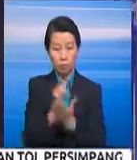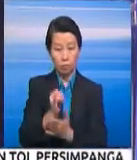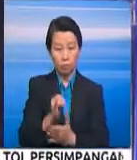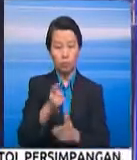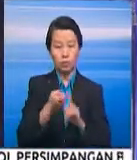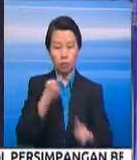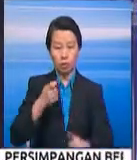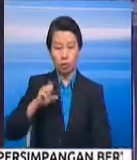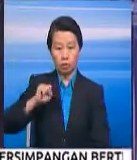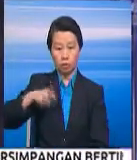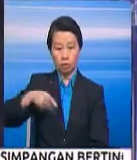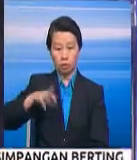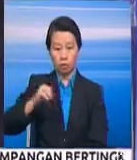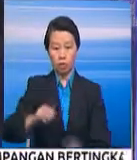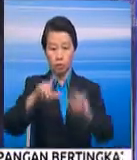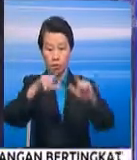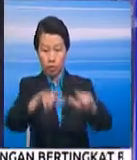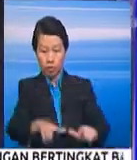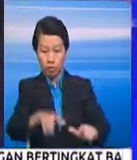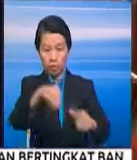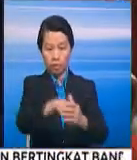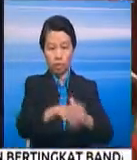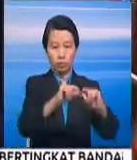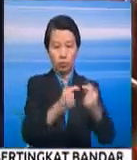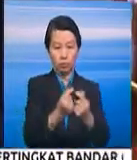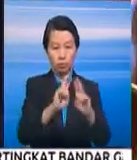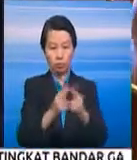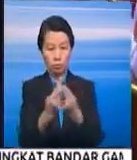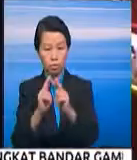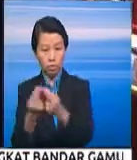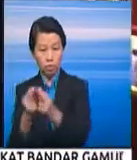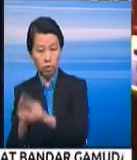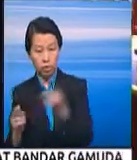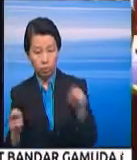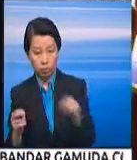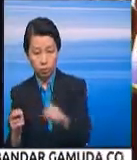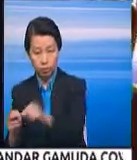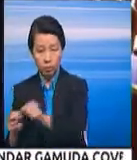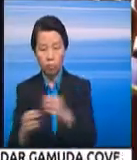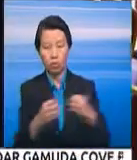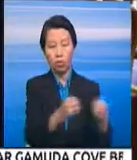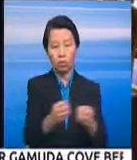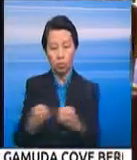SPRM diletakkan terus di unit-unit tertentu dalam sesebuah organisasi.